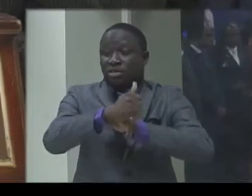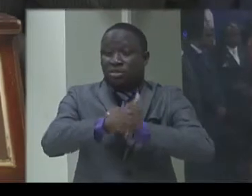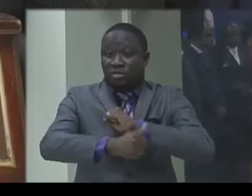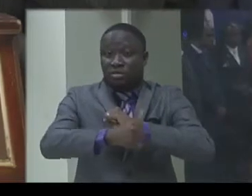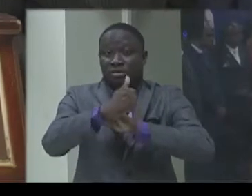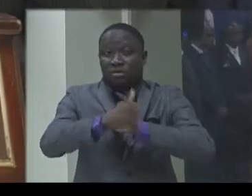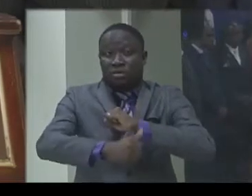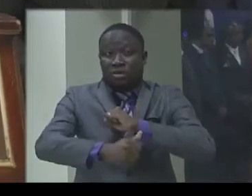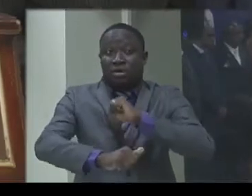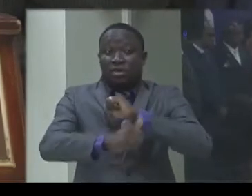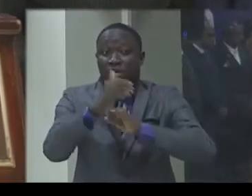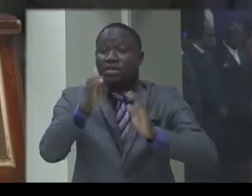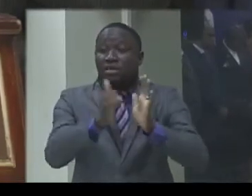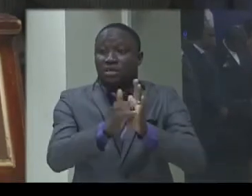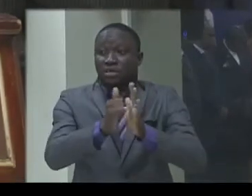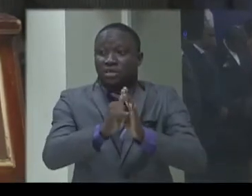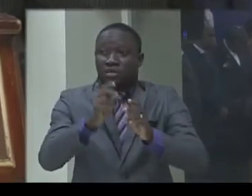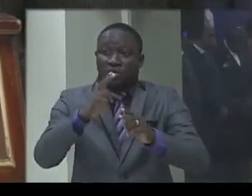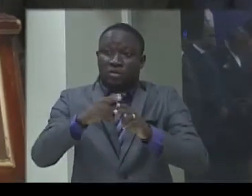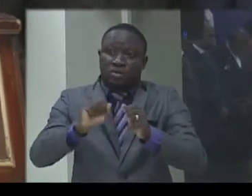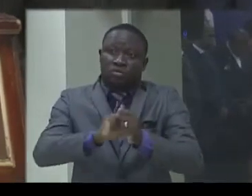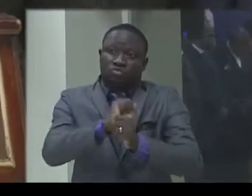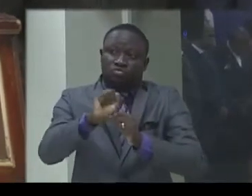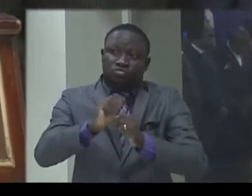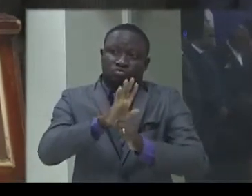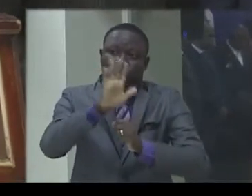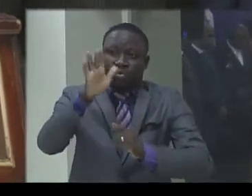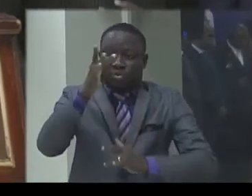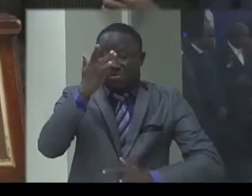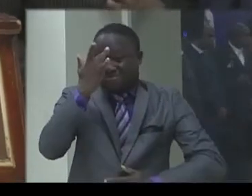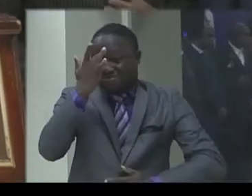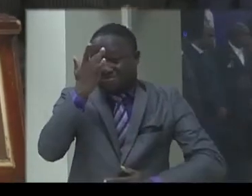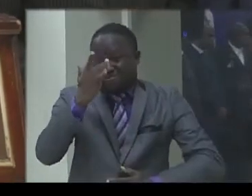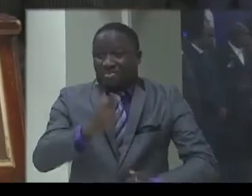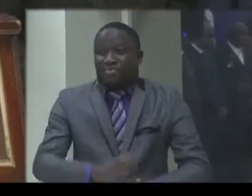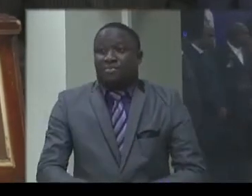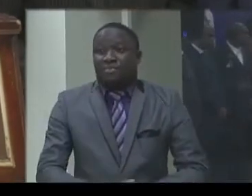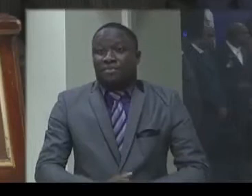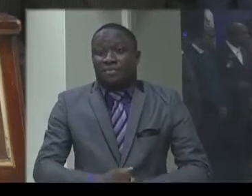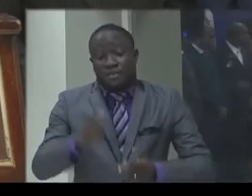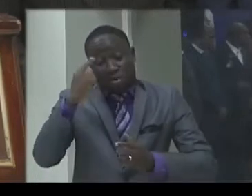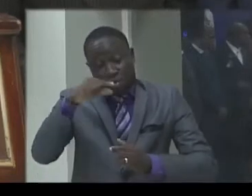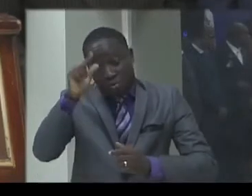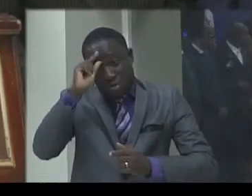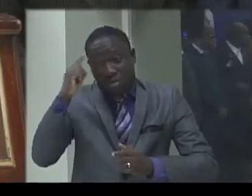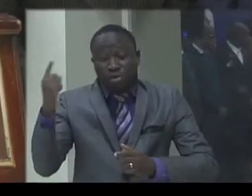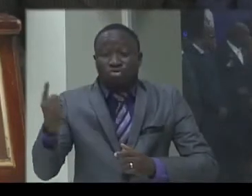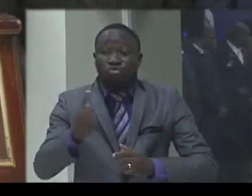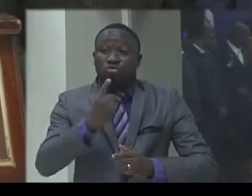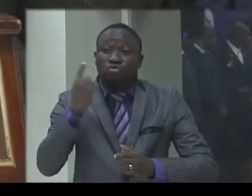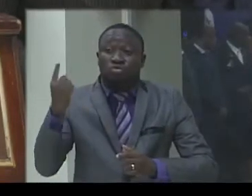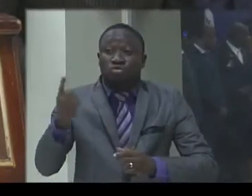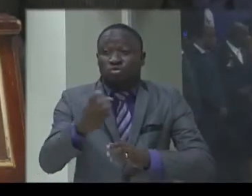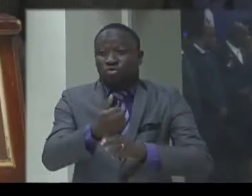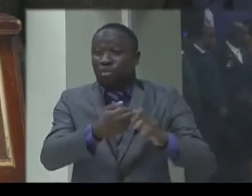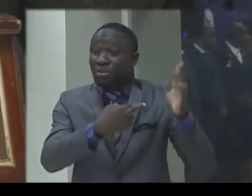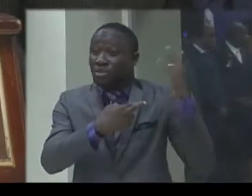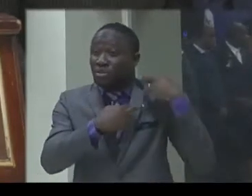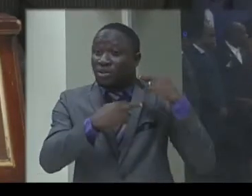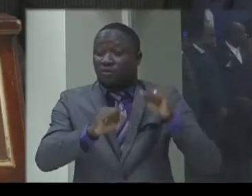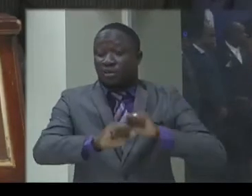fleo sa ki rele koronavirus la. Kom gouvenman te toujou angajel ke la pfe